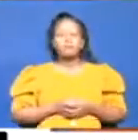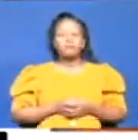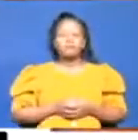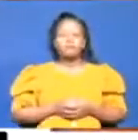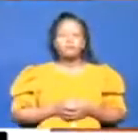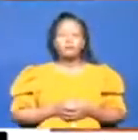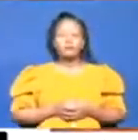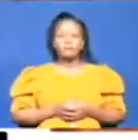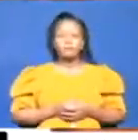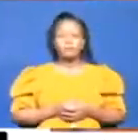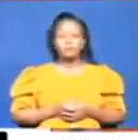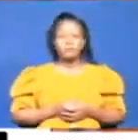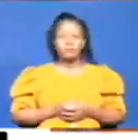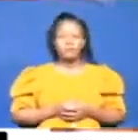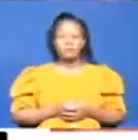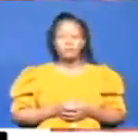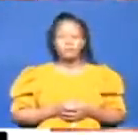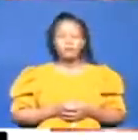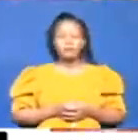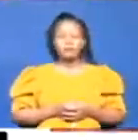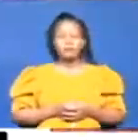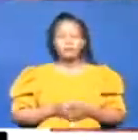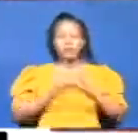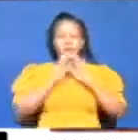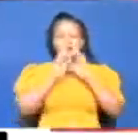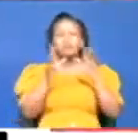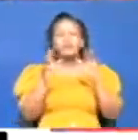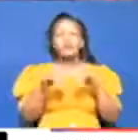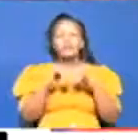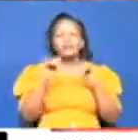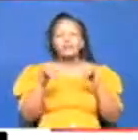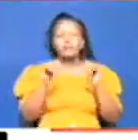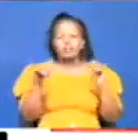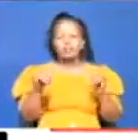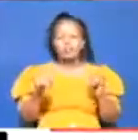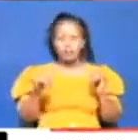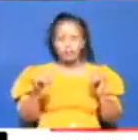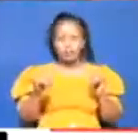Ruth Wamboi, Darubini Wikendi.